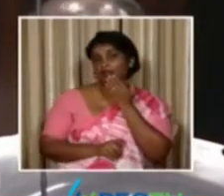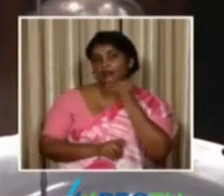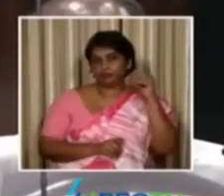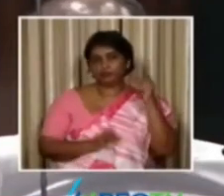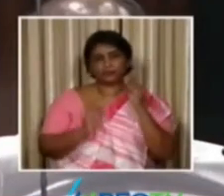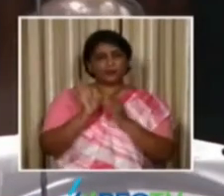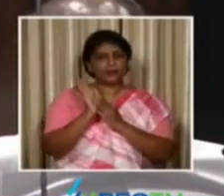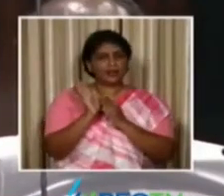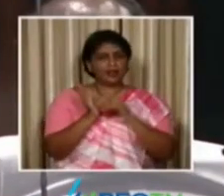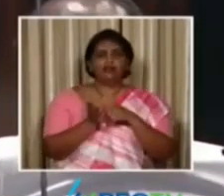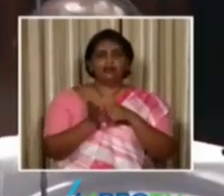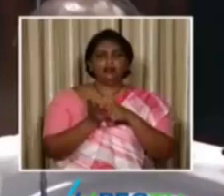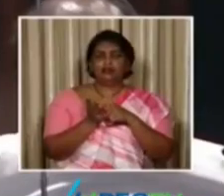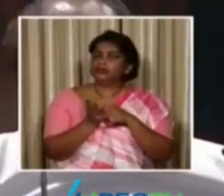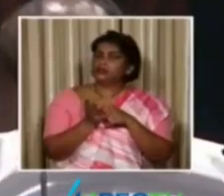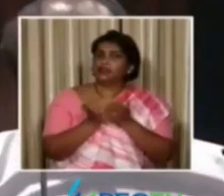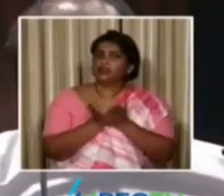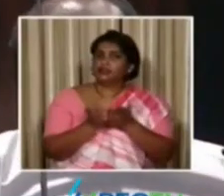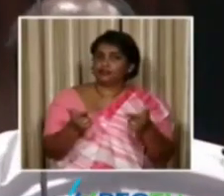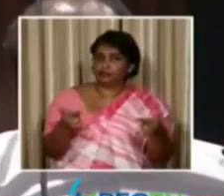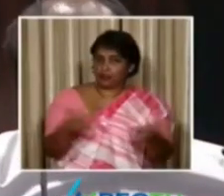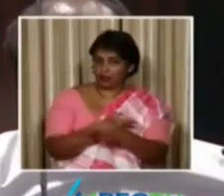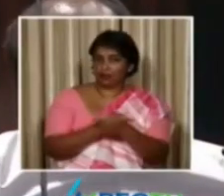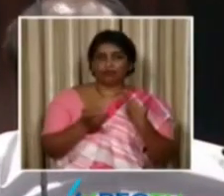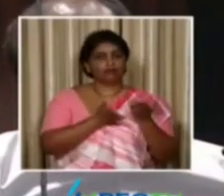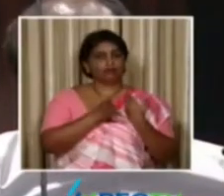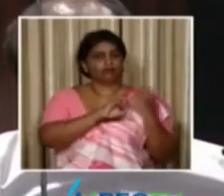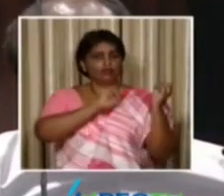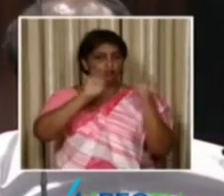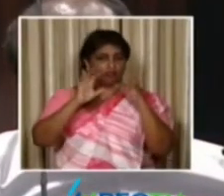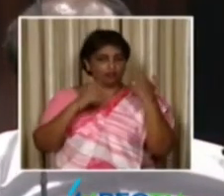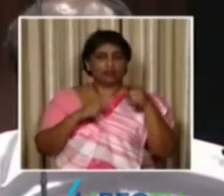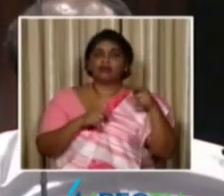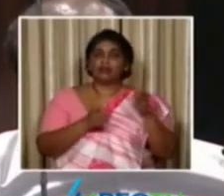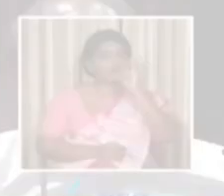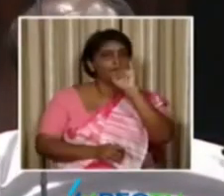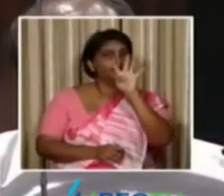මේරිලන් වල බෝල්ටිමෝ වරායෙන් නැවගත වෙලා තියෙන්නේ මේ නැවේ